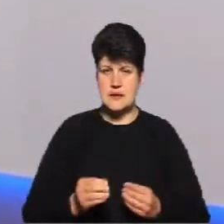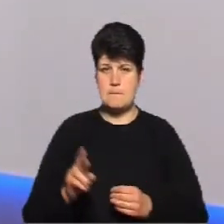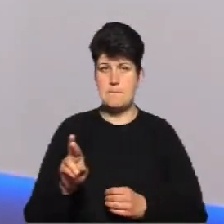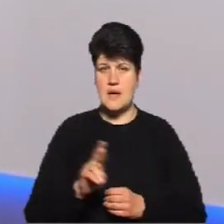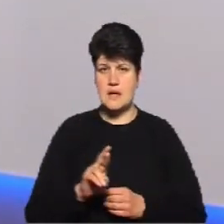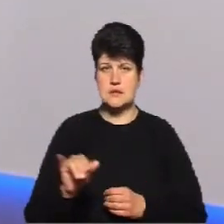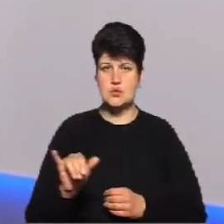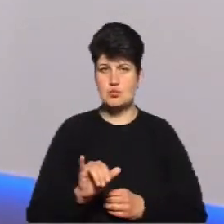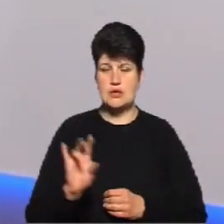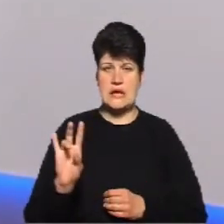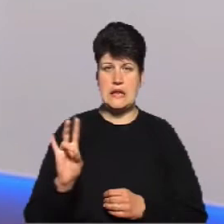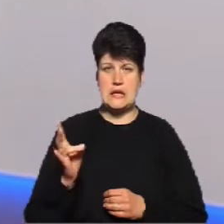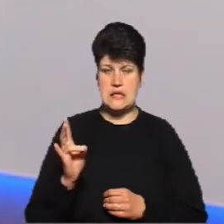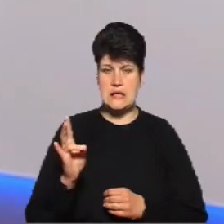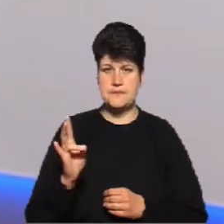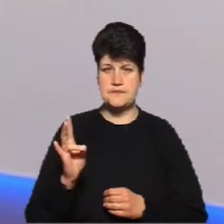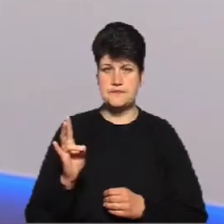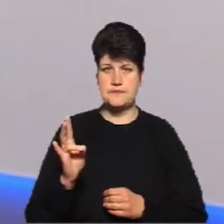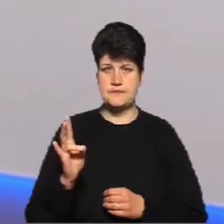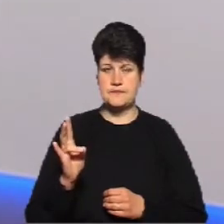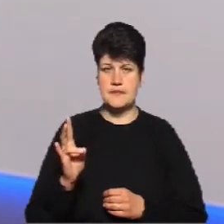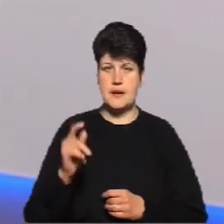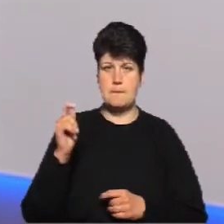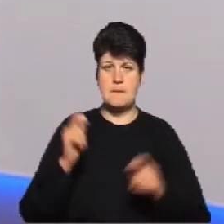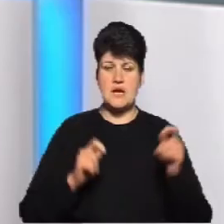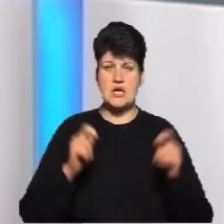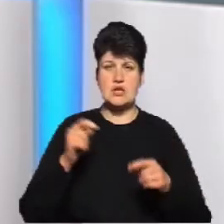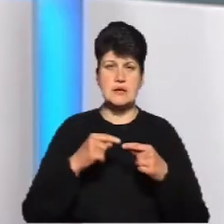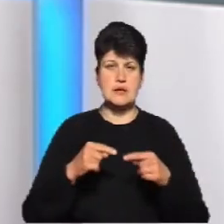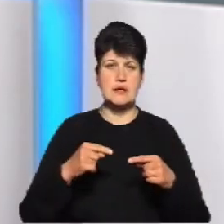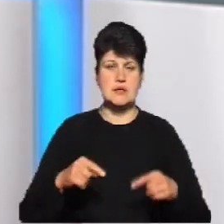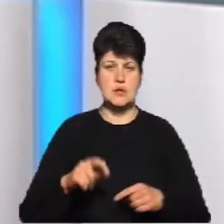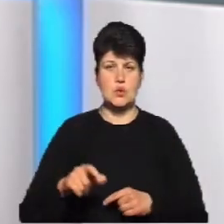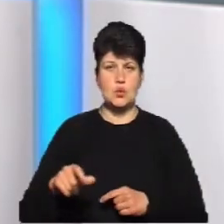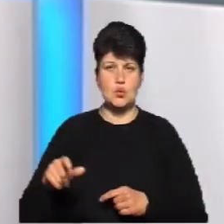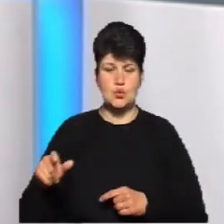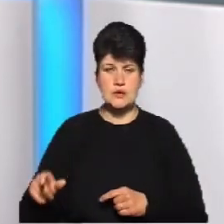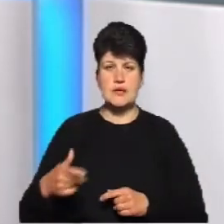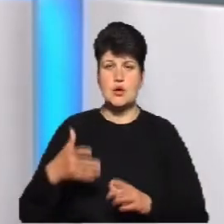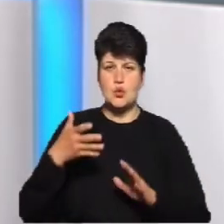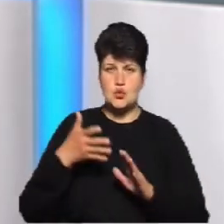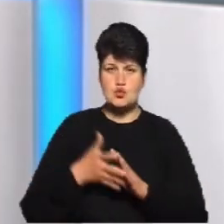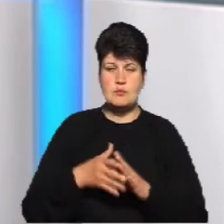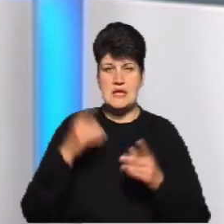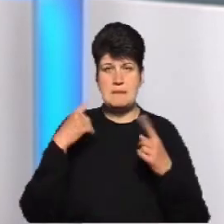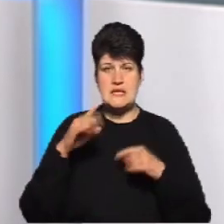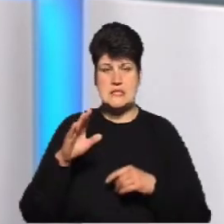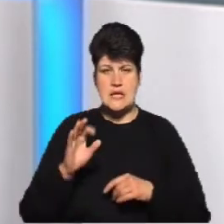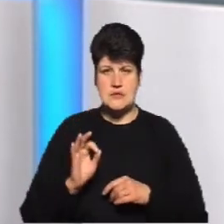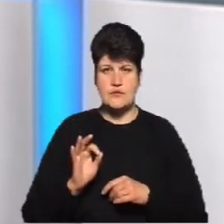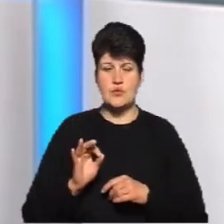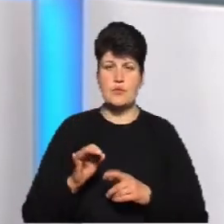субота, неділя. Приїжджають різноманітні люди, які розуміються в мистецтві.